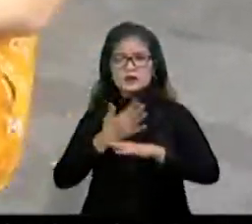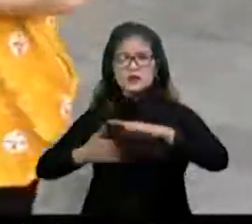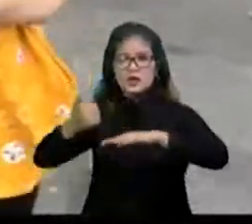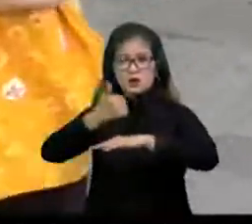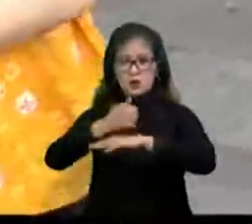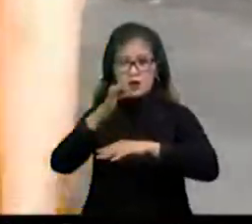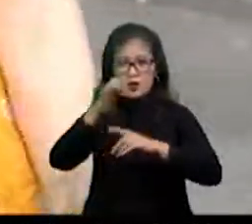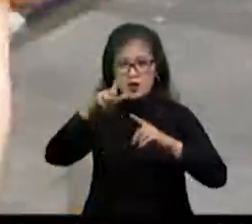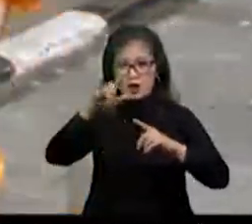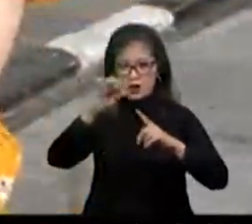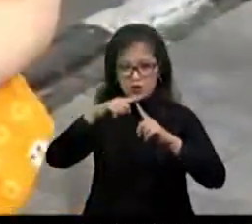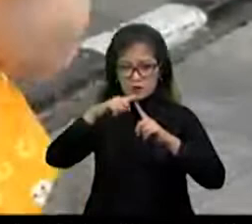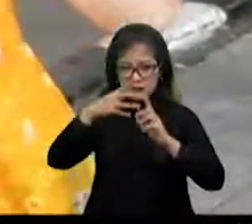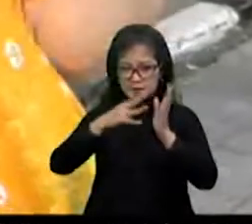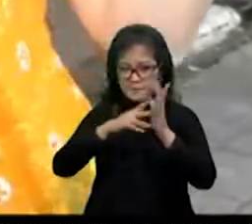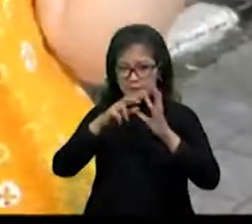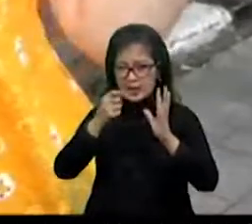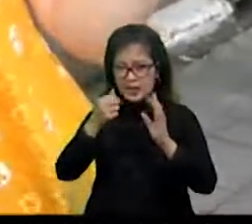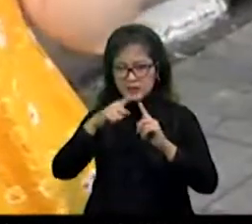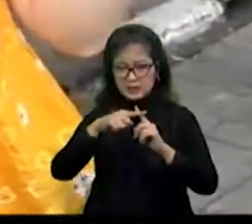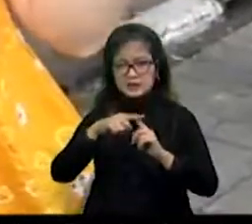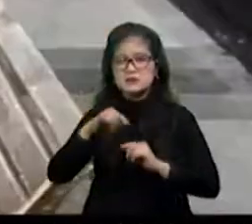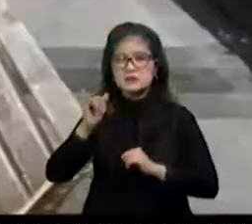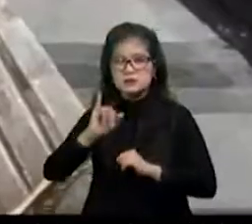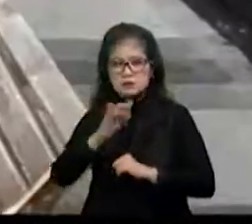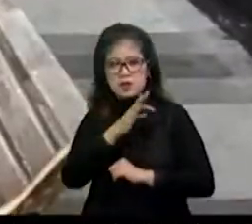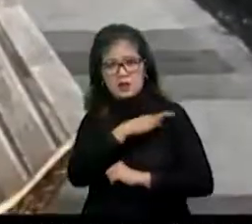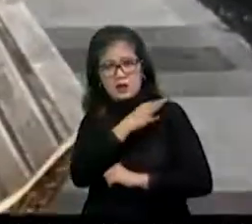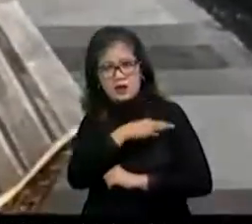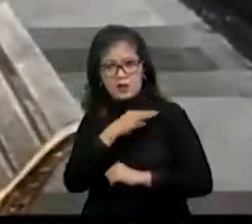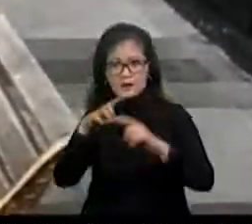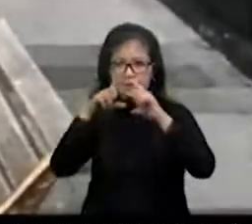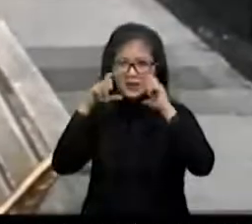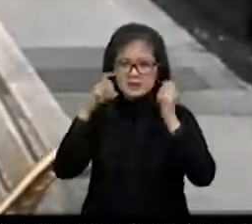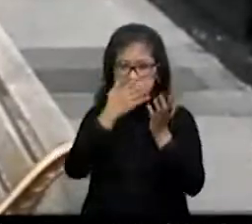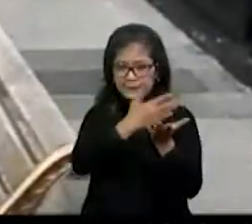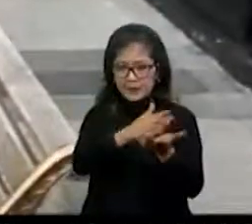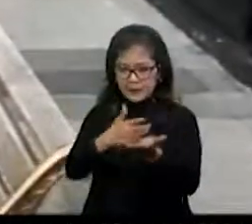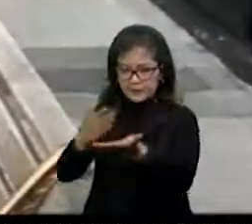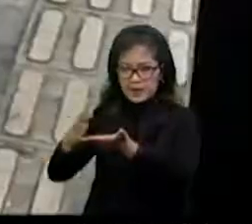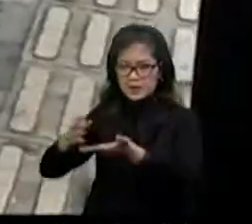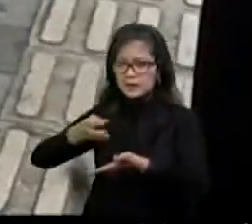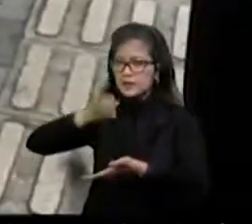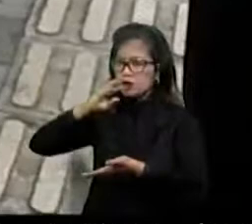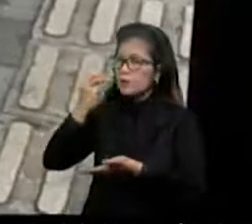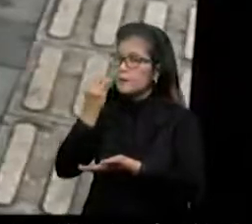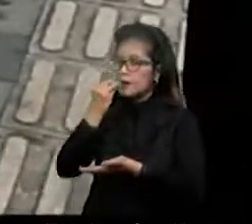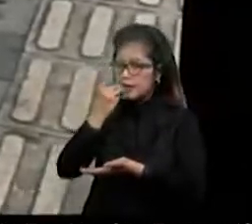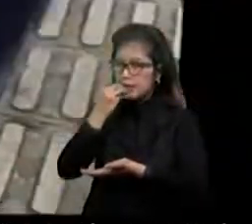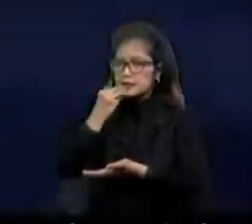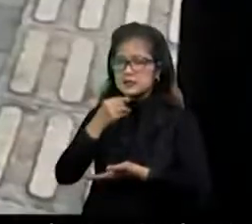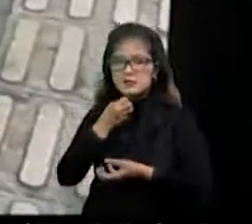Indonesia, Evi Leonawan, tim relawan prokes membagi-bagikan masker, makanan, dan minuman ringan kepada masyarakat serta